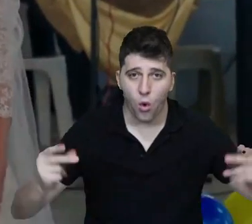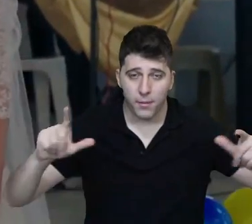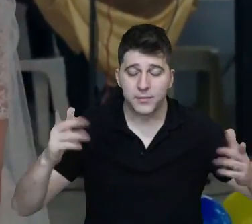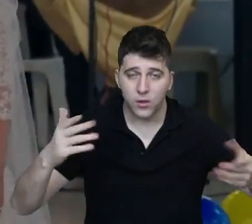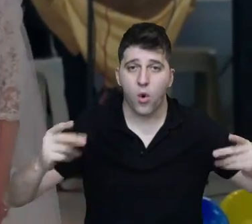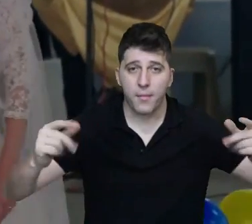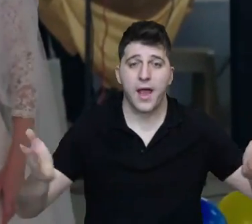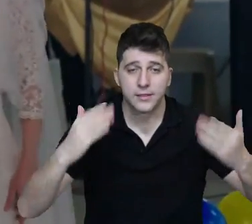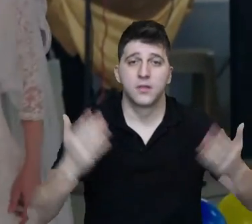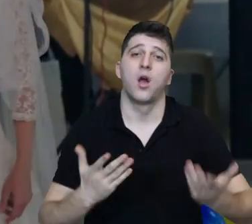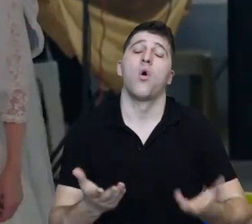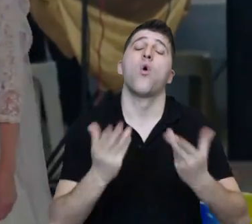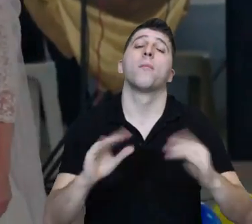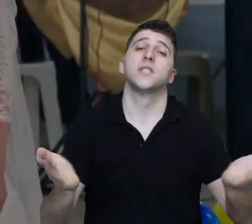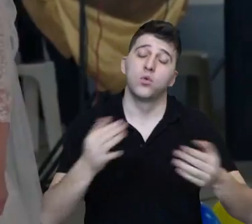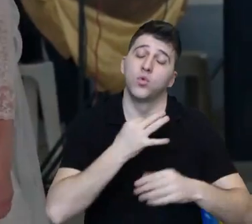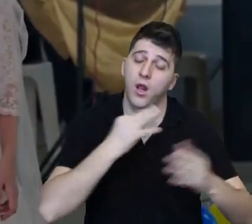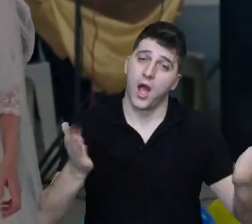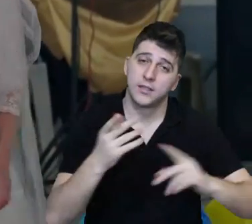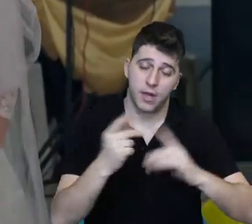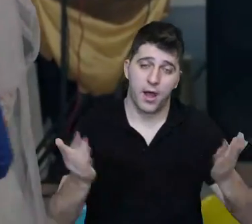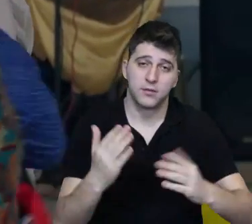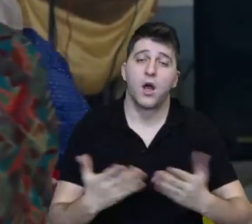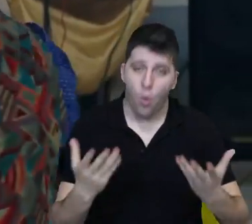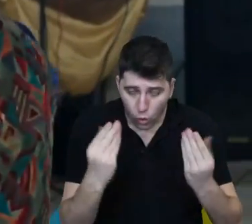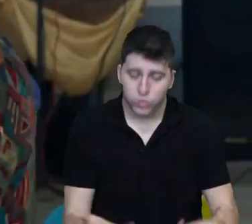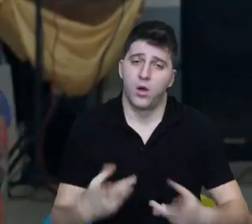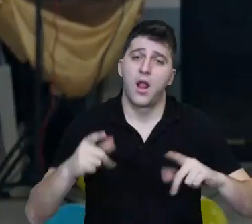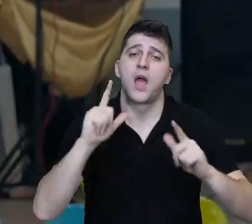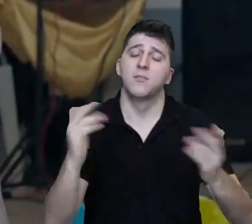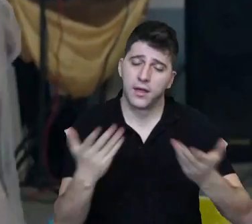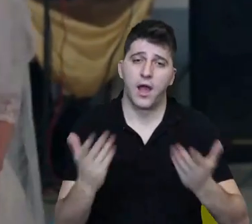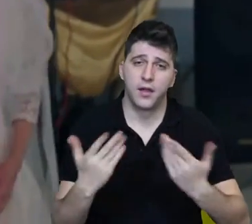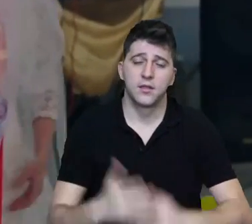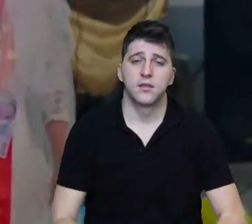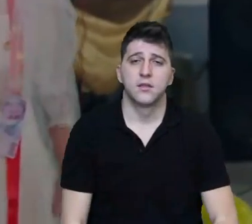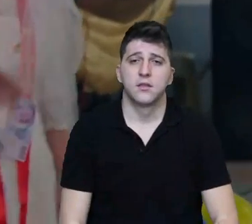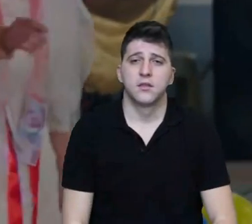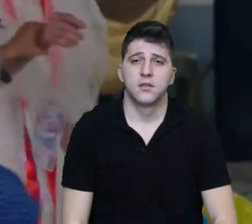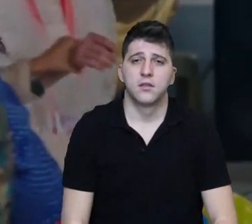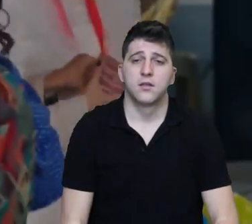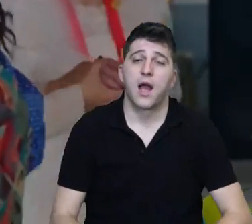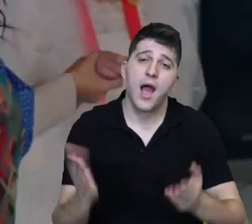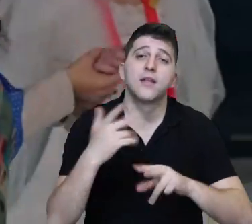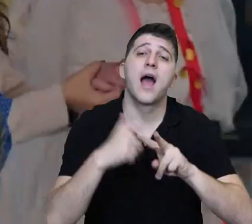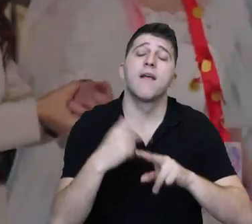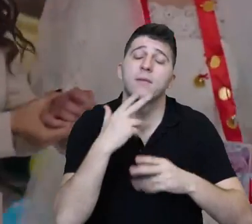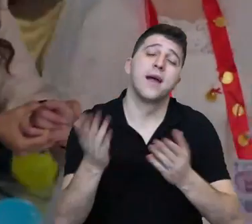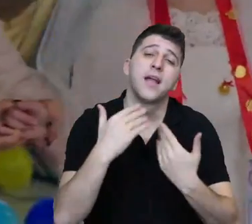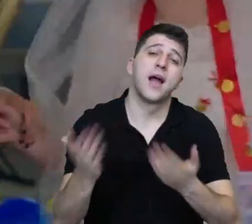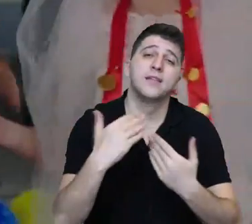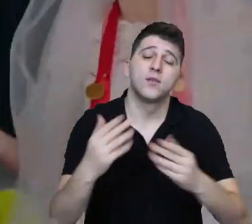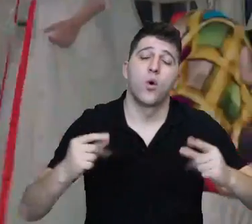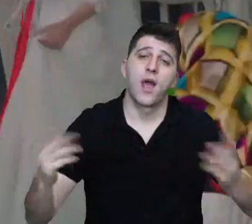Hadi. Hadi çabuk. Hayır, hayır. Lütfen İbrahim, hadi. Hadi. Hadi. Hadi. Hadi. Hadi. Hadi. Hadi. Olur mu İbrahim? Hadi ya. Hadi bakalım. Gelin adam. Hadi. Hadi. Hadi.